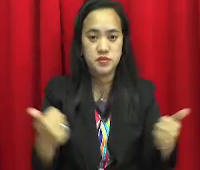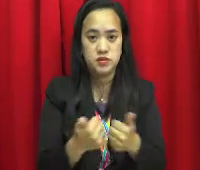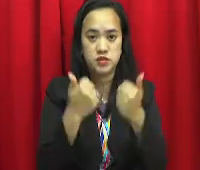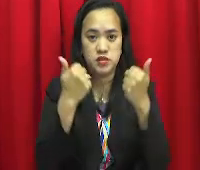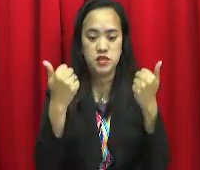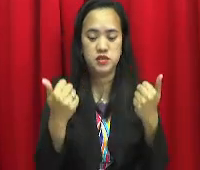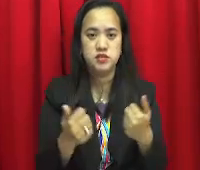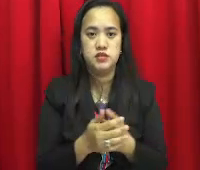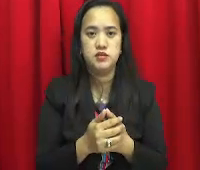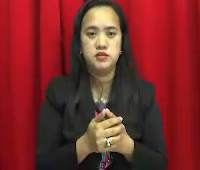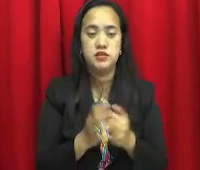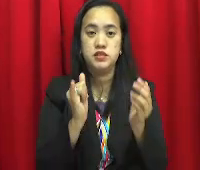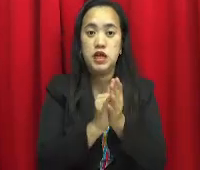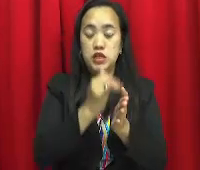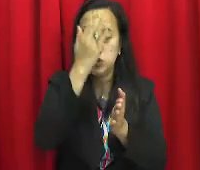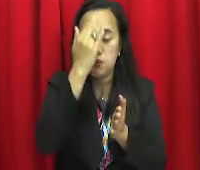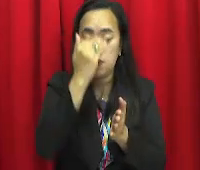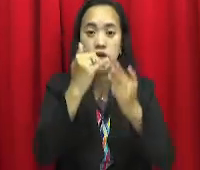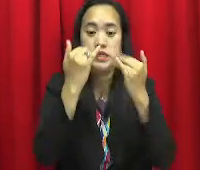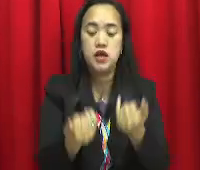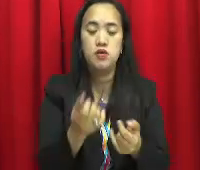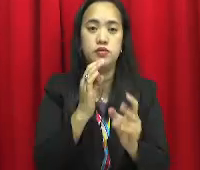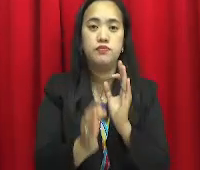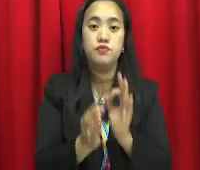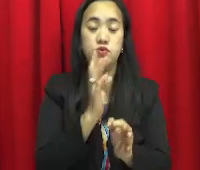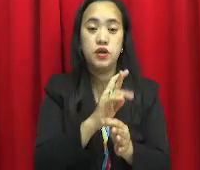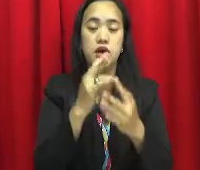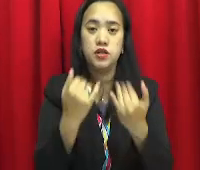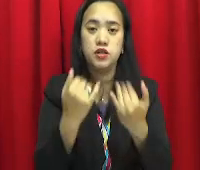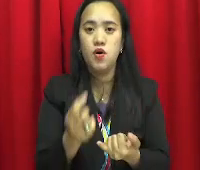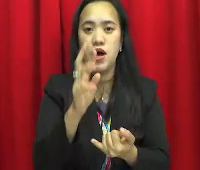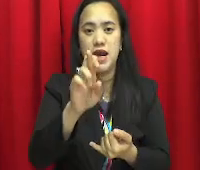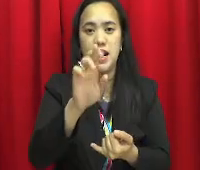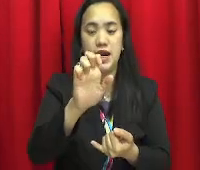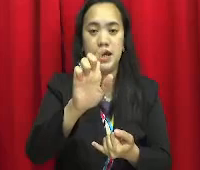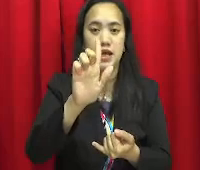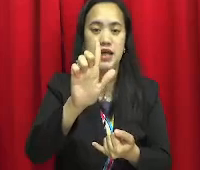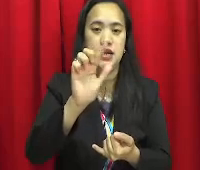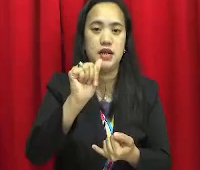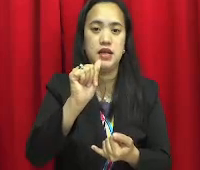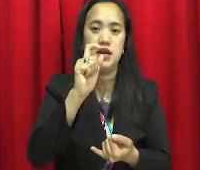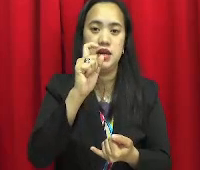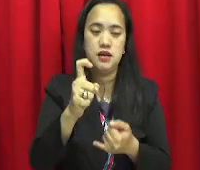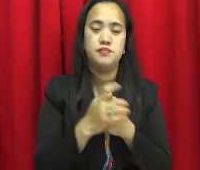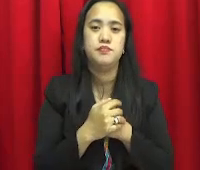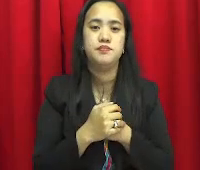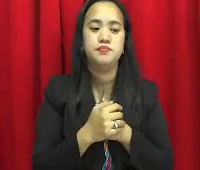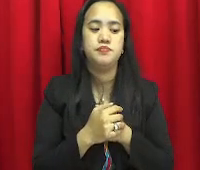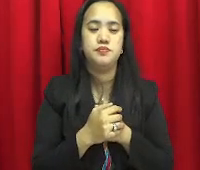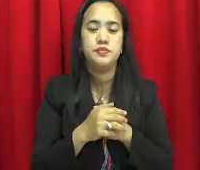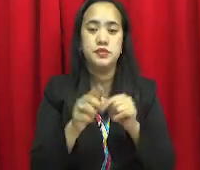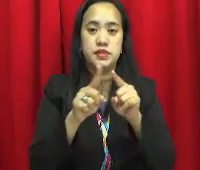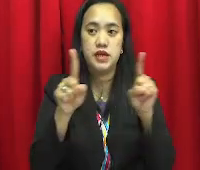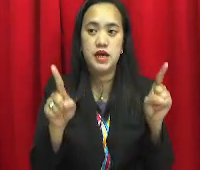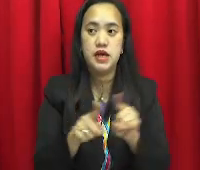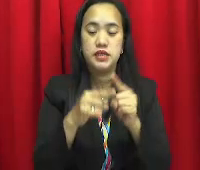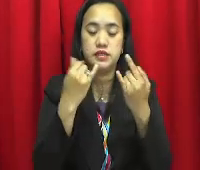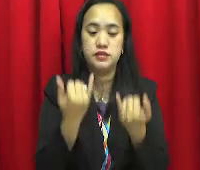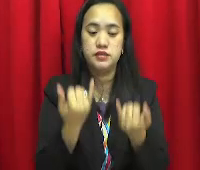Kaya kapag nag-relax ka sa iyong pamilya bilang nanay, bilang tatay, bilang asawang lalaki, bilang asawang